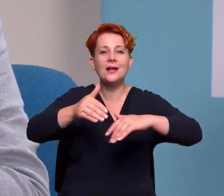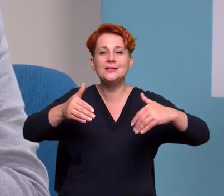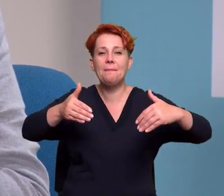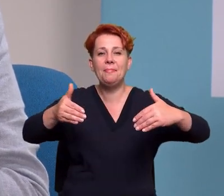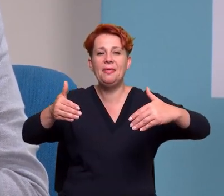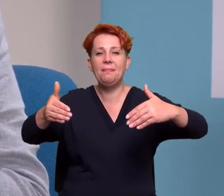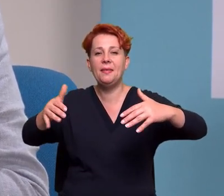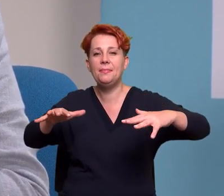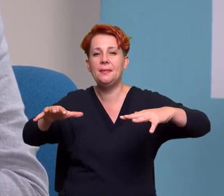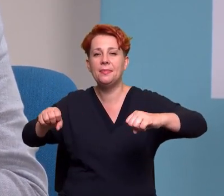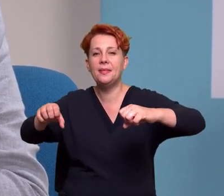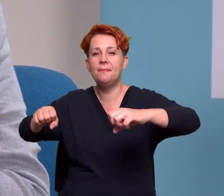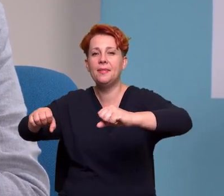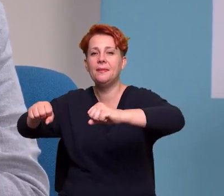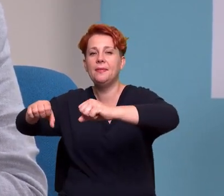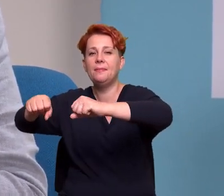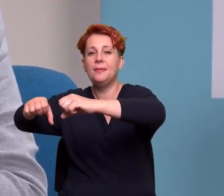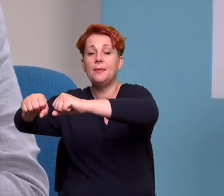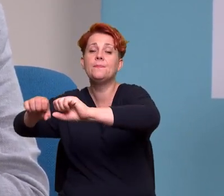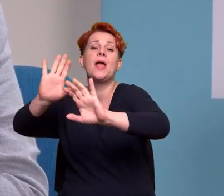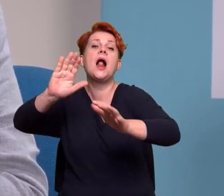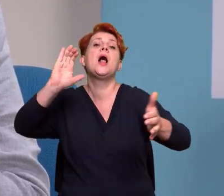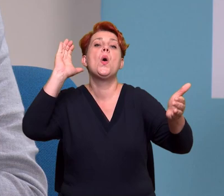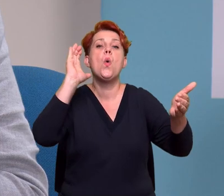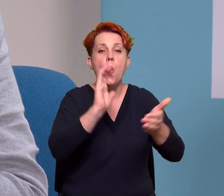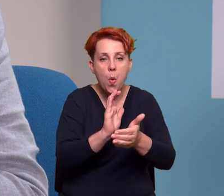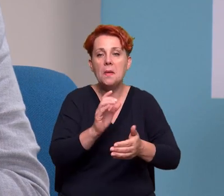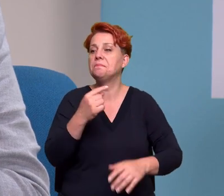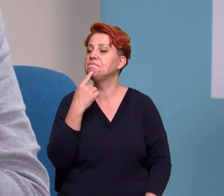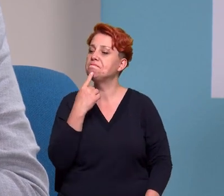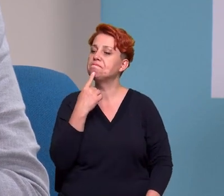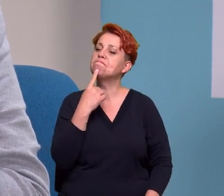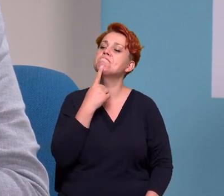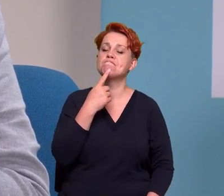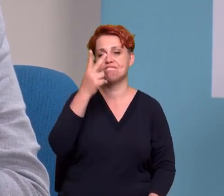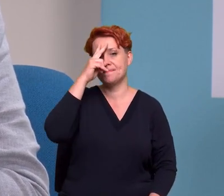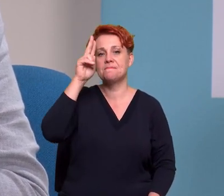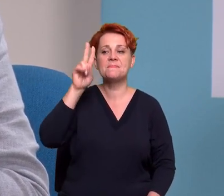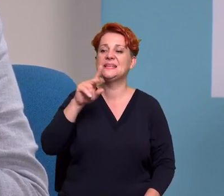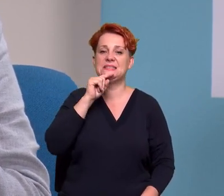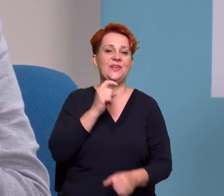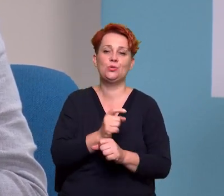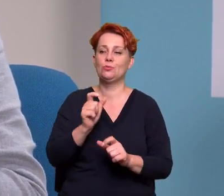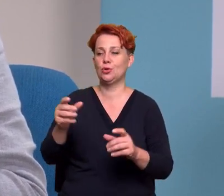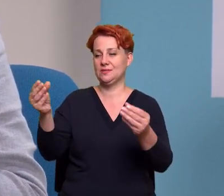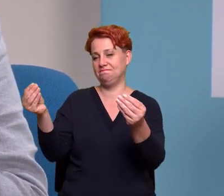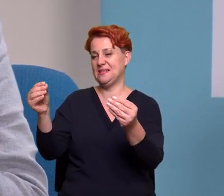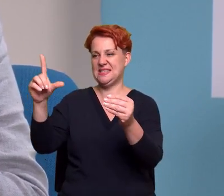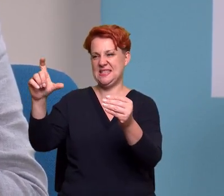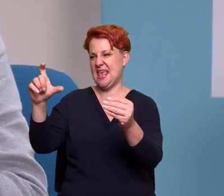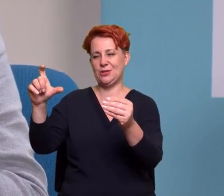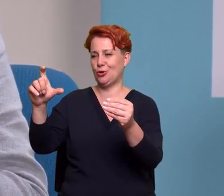i no, w skrócie uznałam, że to zdjęcie nigdy nie trafiłoby